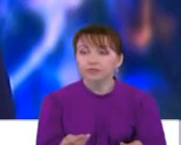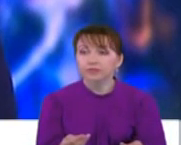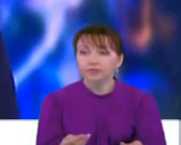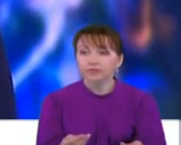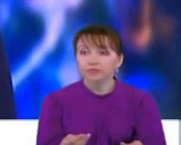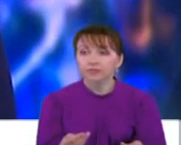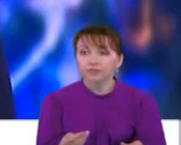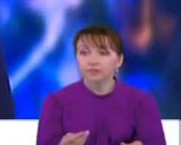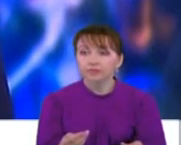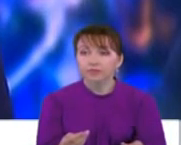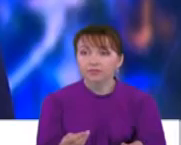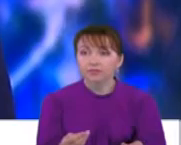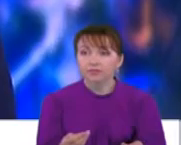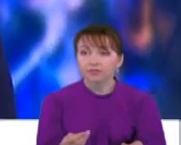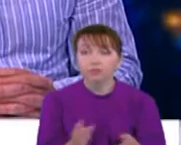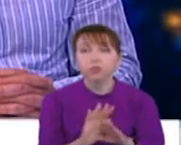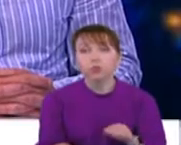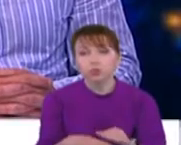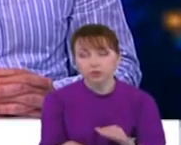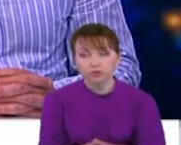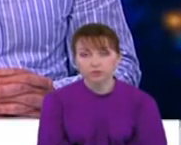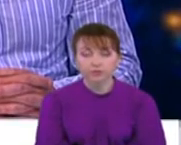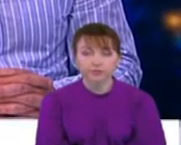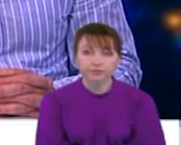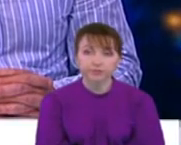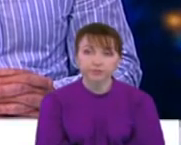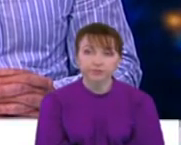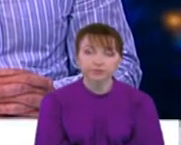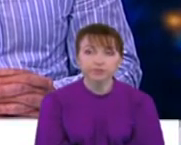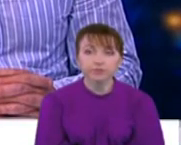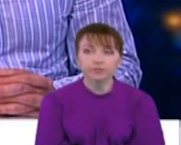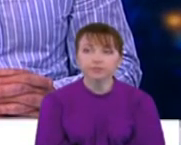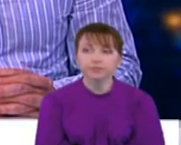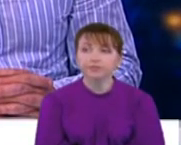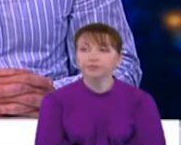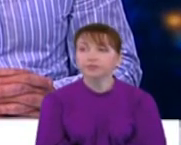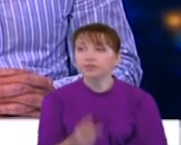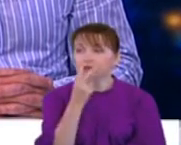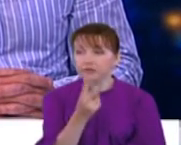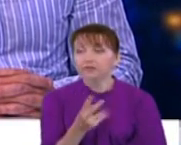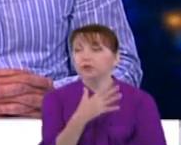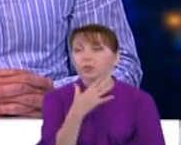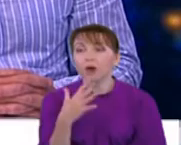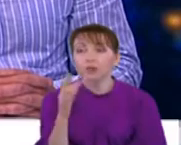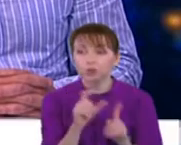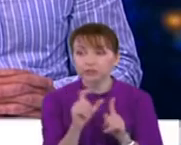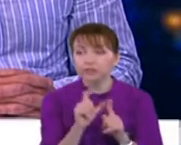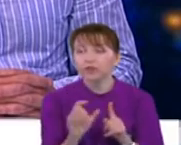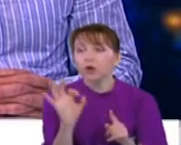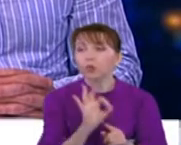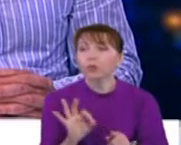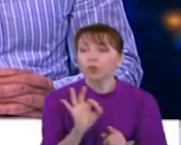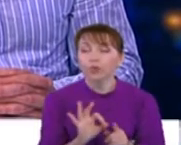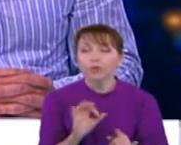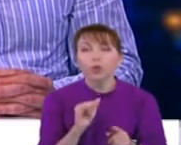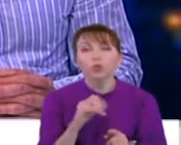вихлоп. Можливо, будемо називати речі своїми іменами. А, пане Сергію, дивіться, теж багато у нас слів відносно того, що